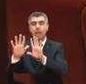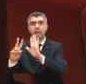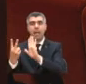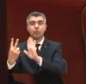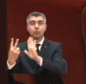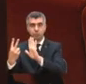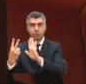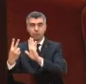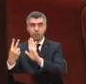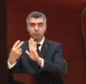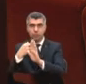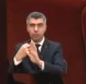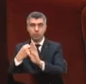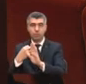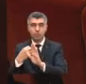تعرف هذا الشيء جيدا.